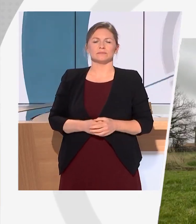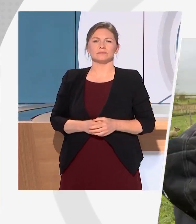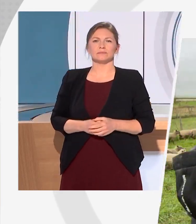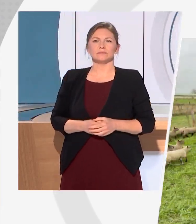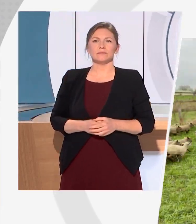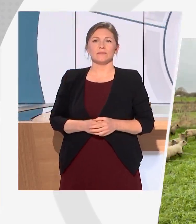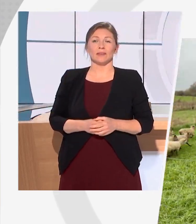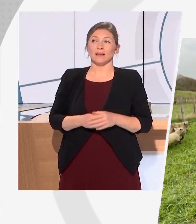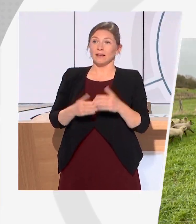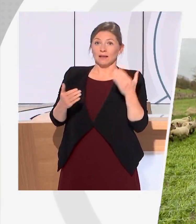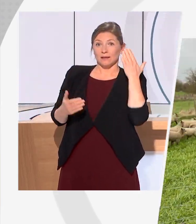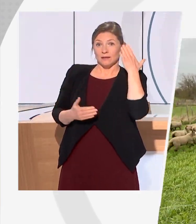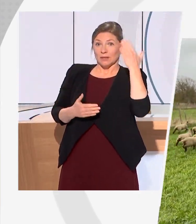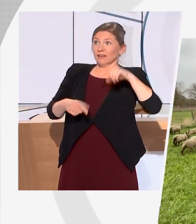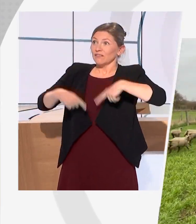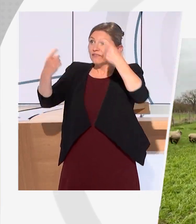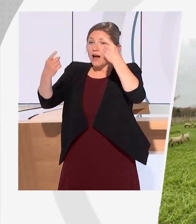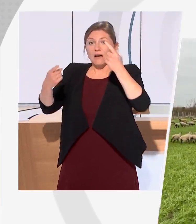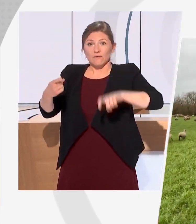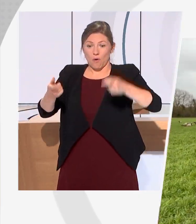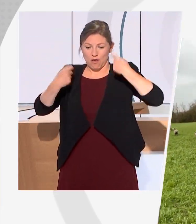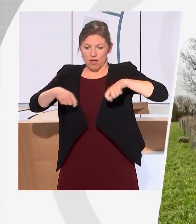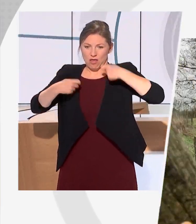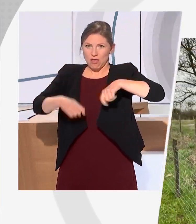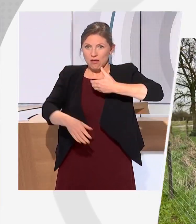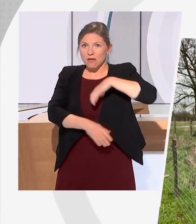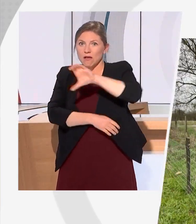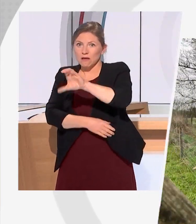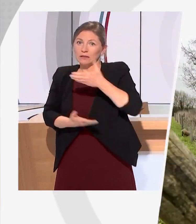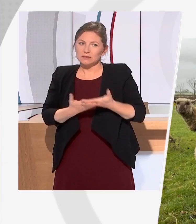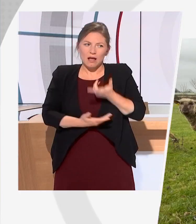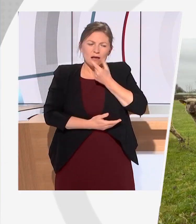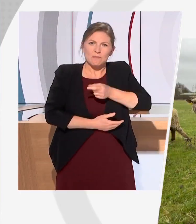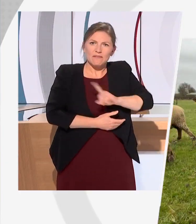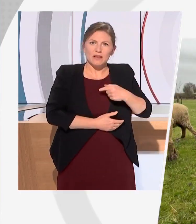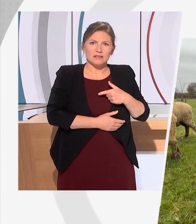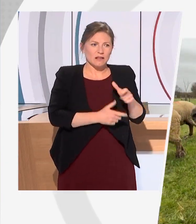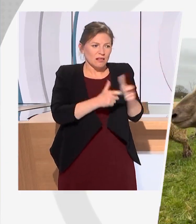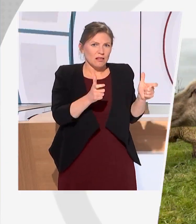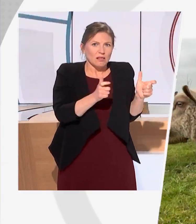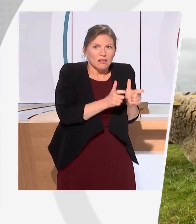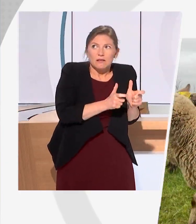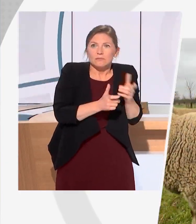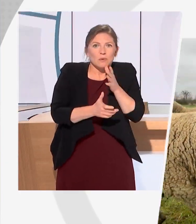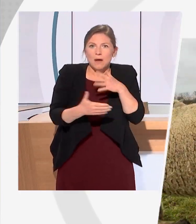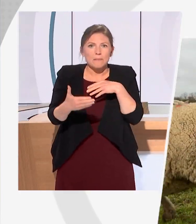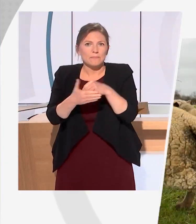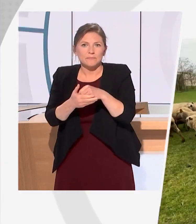Se rendre au salon demande aussi un investissement financier, pas toujours évident pour les petites et moyennes